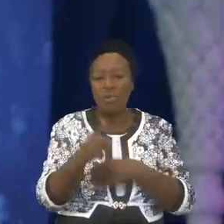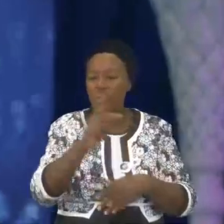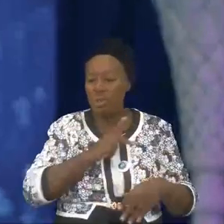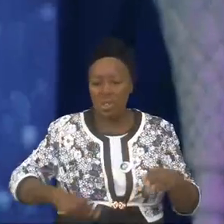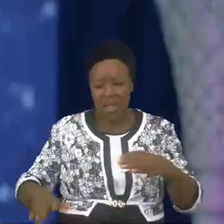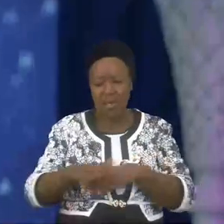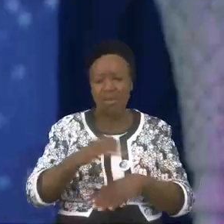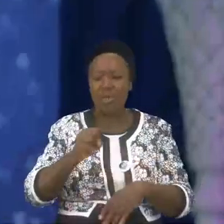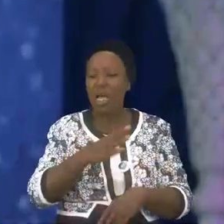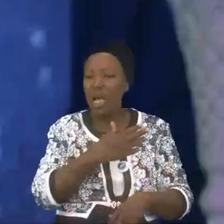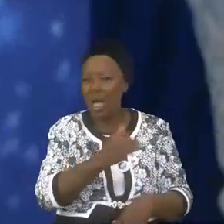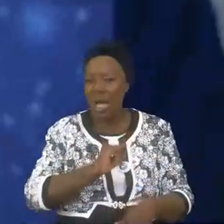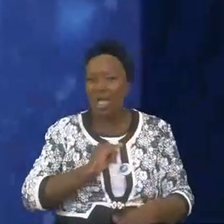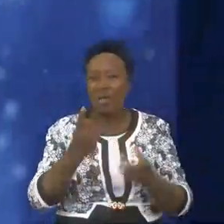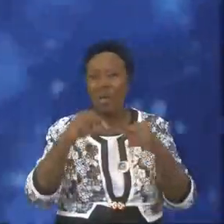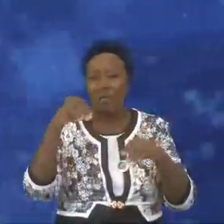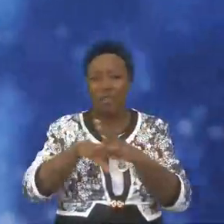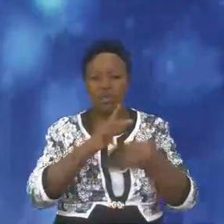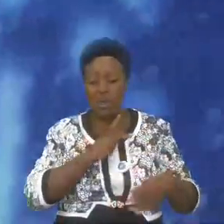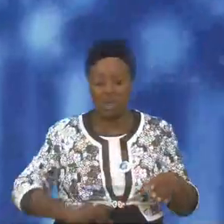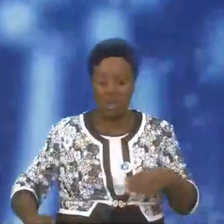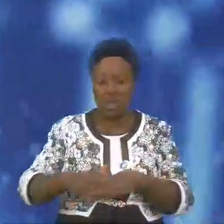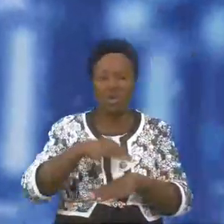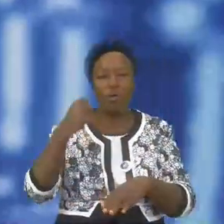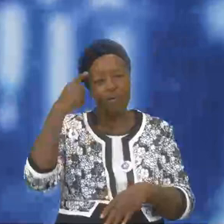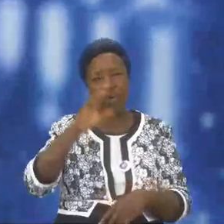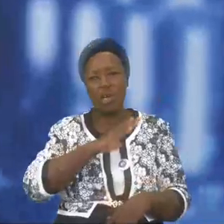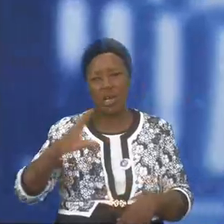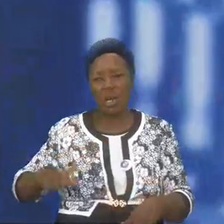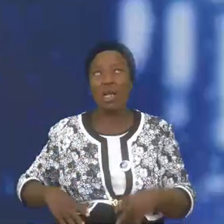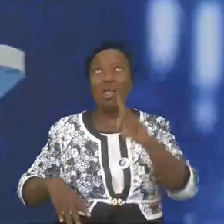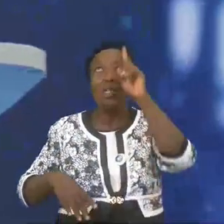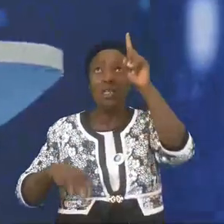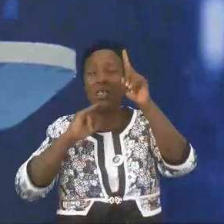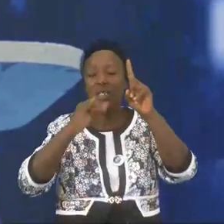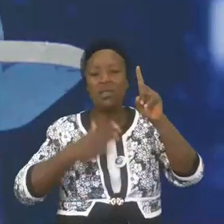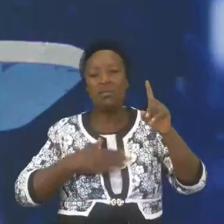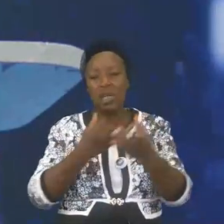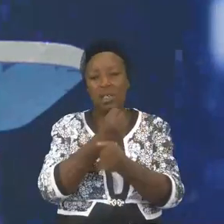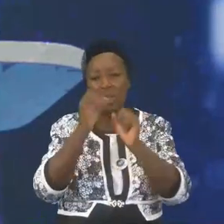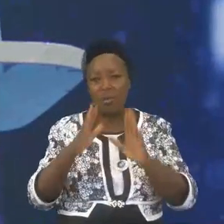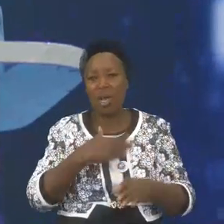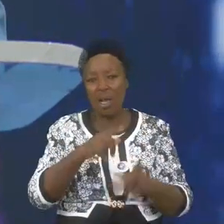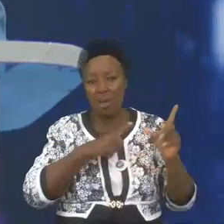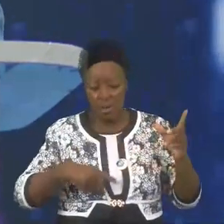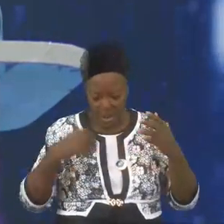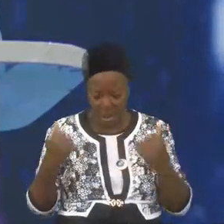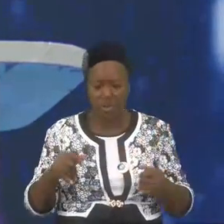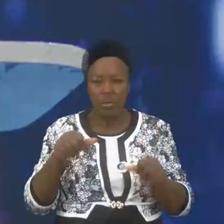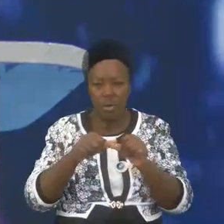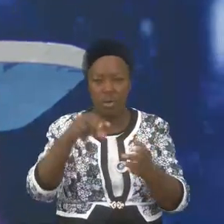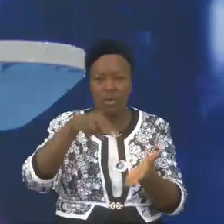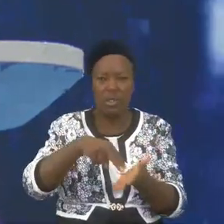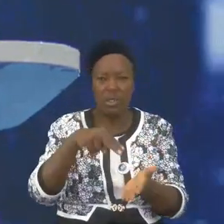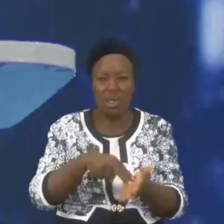ce royaume et je viens dans le royaume de Christ. Il est mon sauveur et mon Seigneur maintenant. Toujours